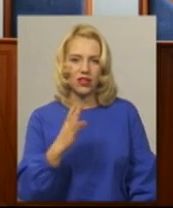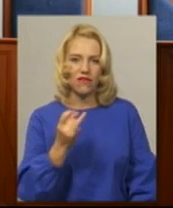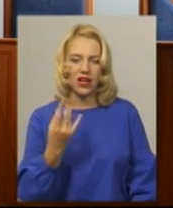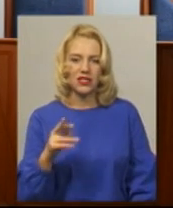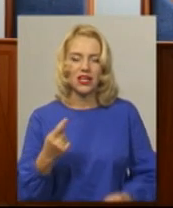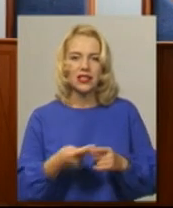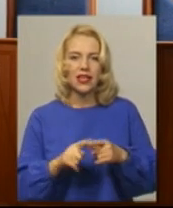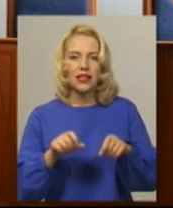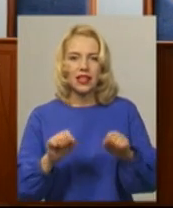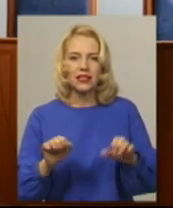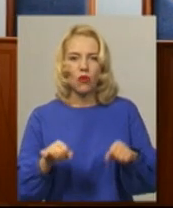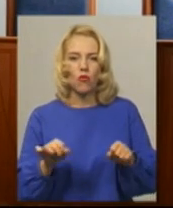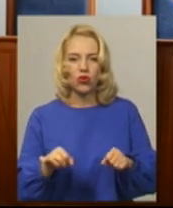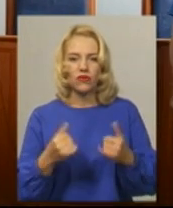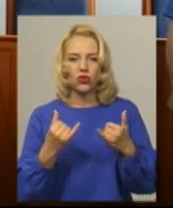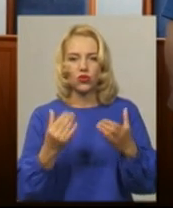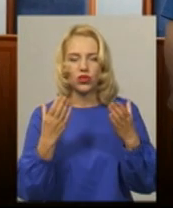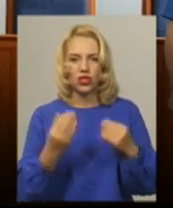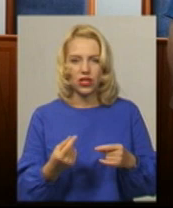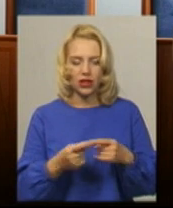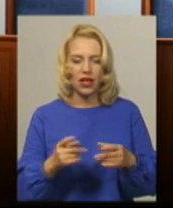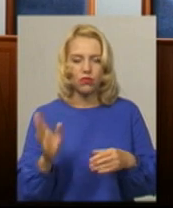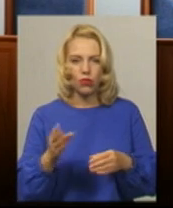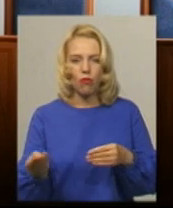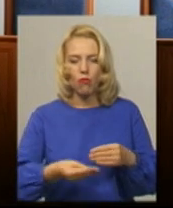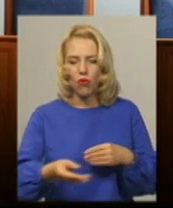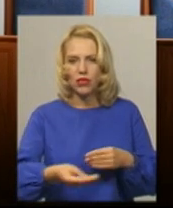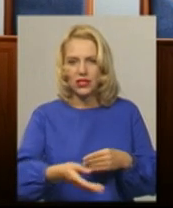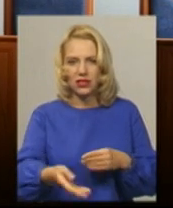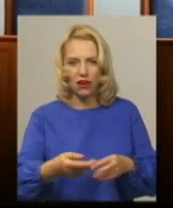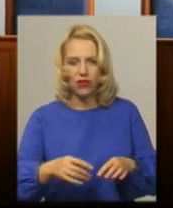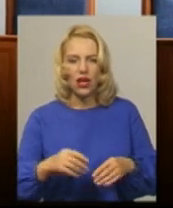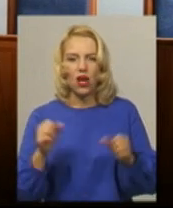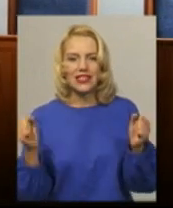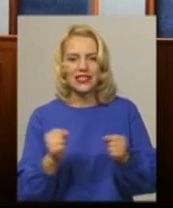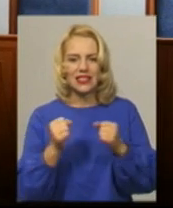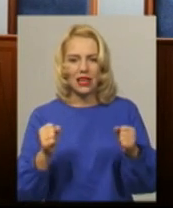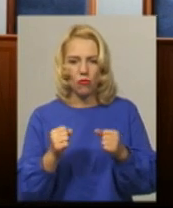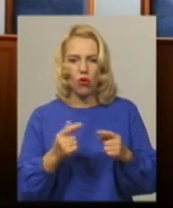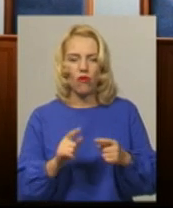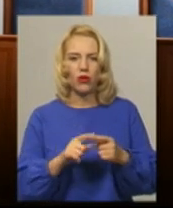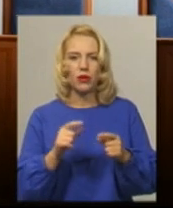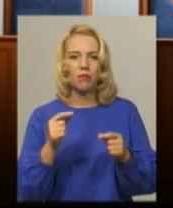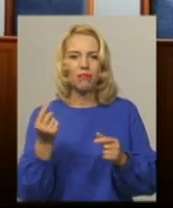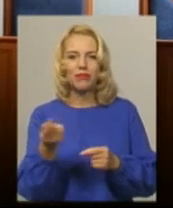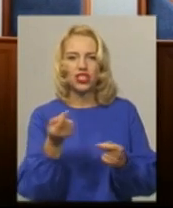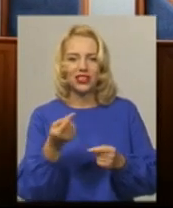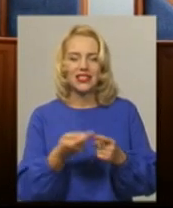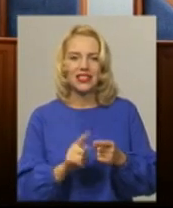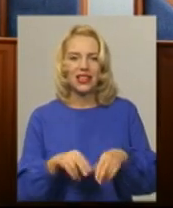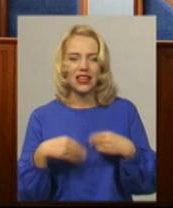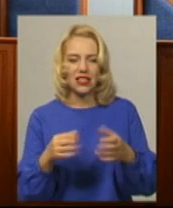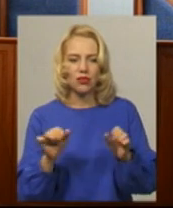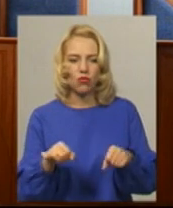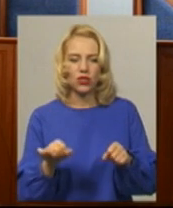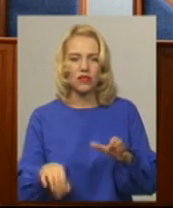дасть можливість, на сьогоднішній день проводиться посівна кампанія господарства, це посіло зимового ріпаку і зернової пшениці. Це дасть можливість закупити